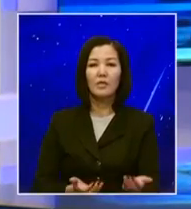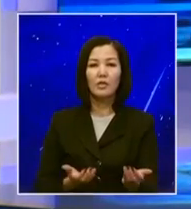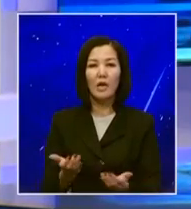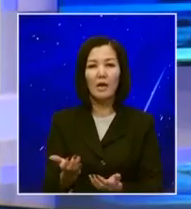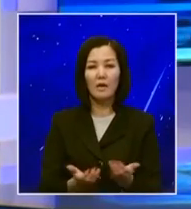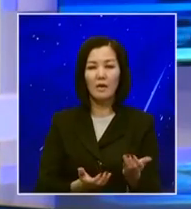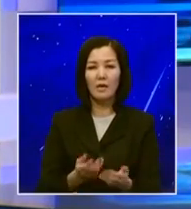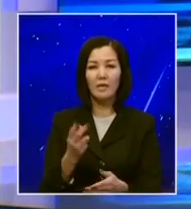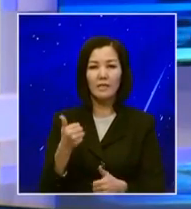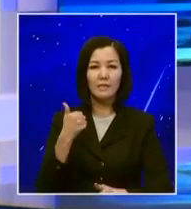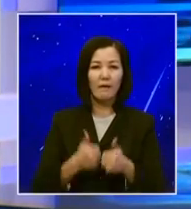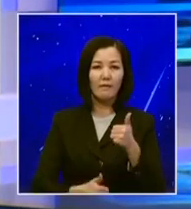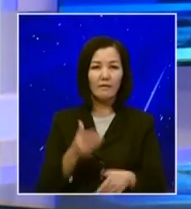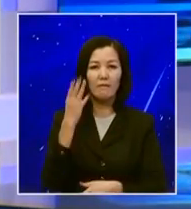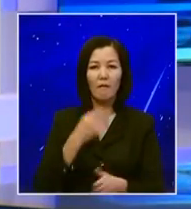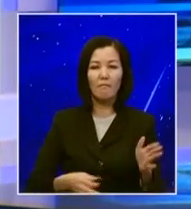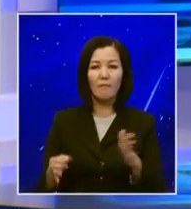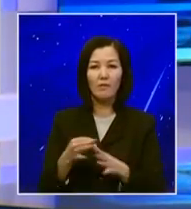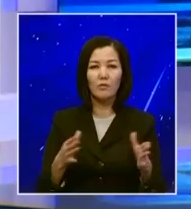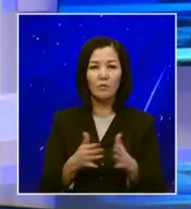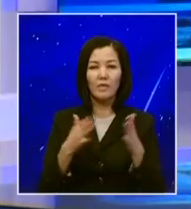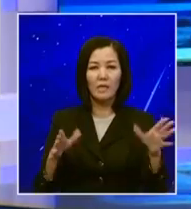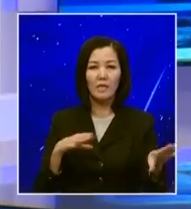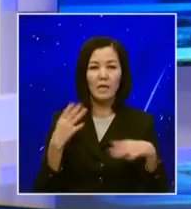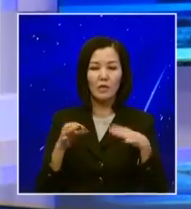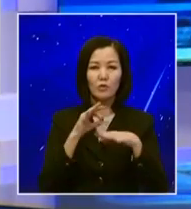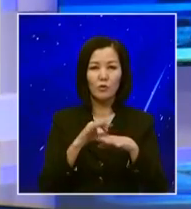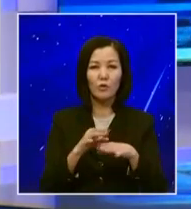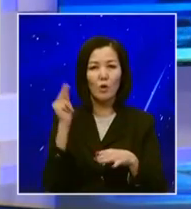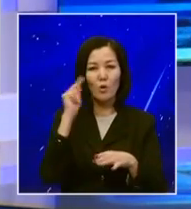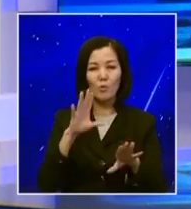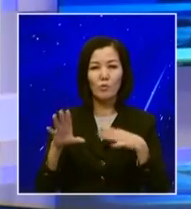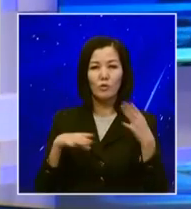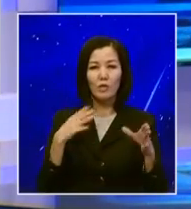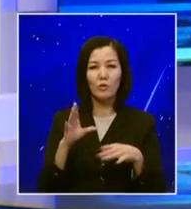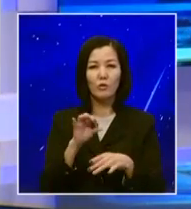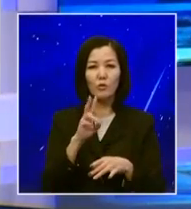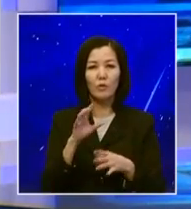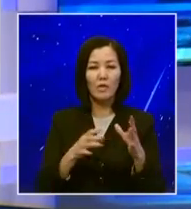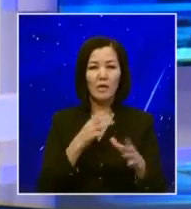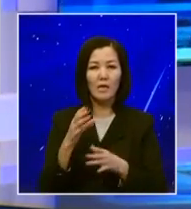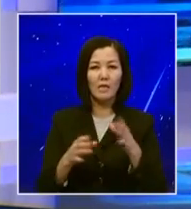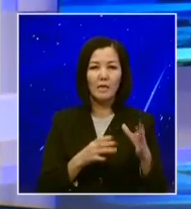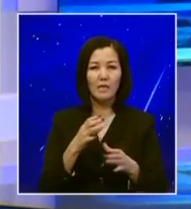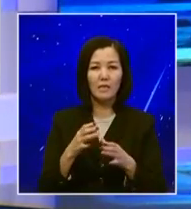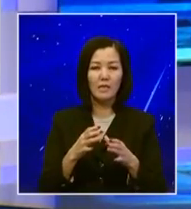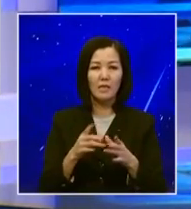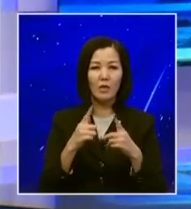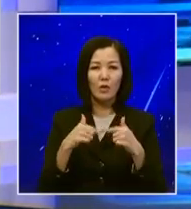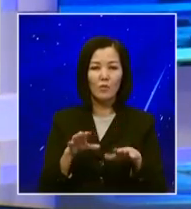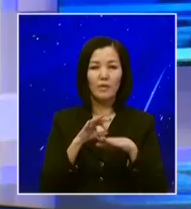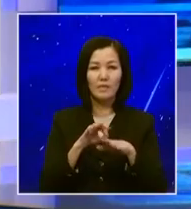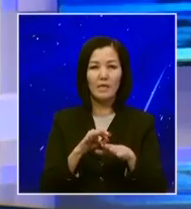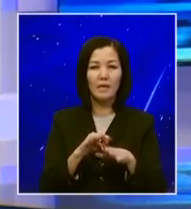Шаңғы қоссайысынан Алматы облысының құрамасы кеңейтілген дайындық жүргізіп жатыр. Оқу-жаттығу жиыны Сұңқар халықаралық трамплиндер кешенінде